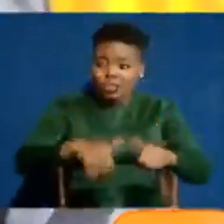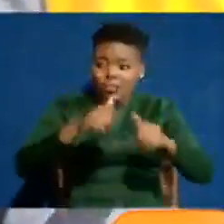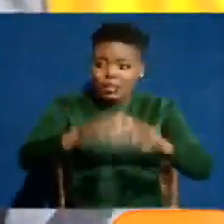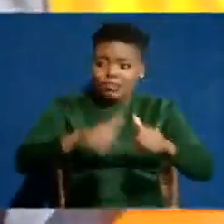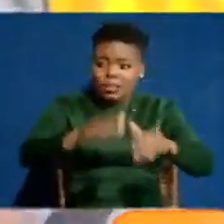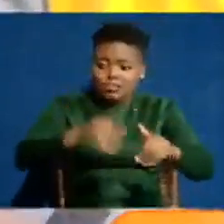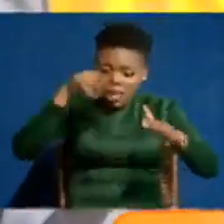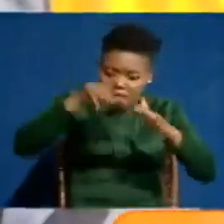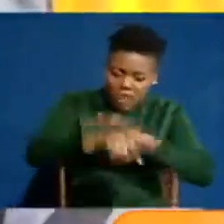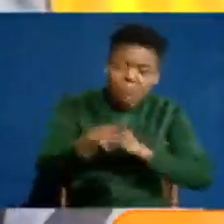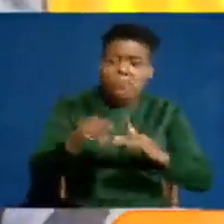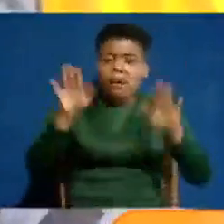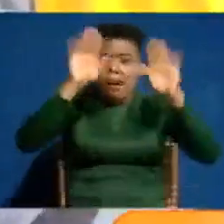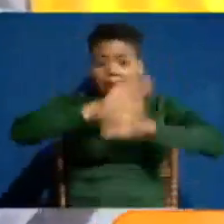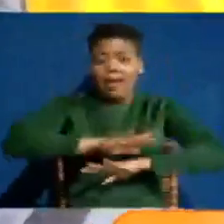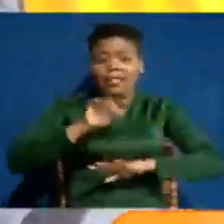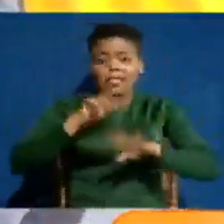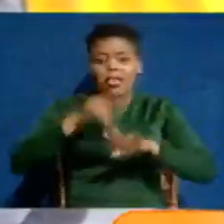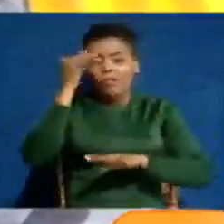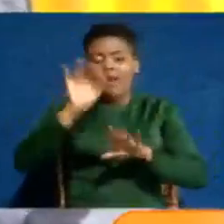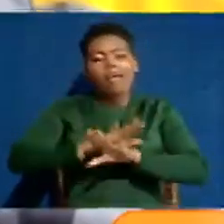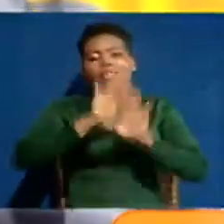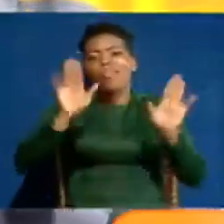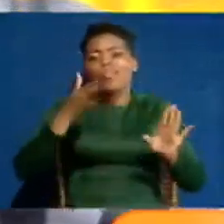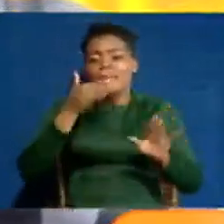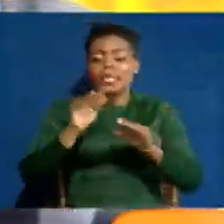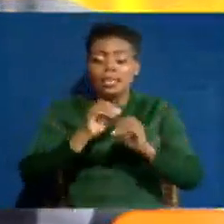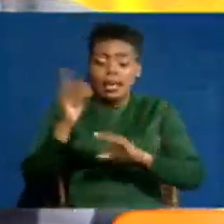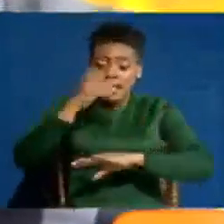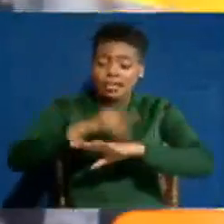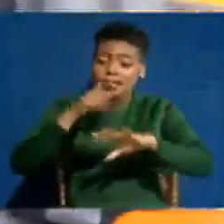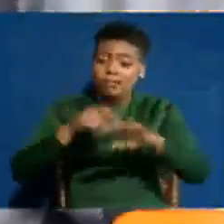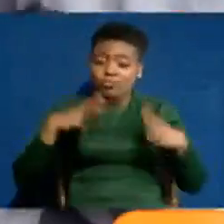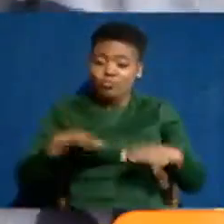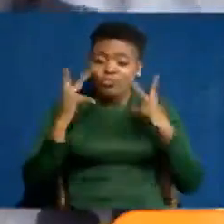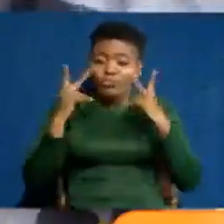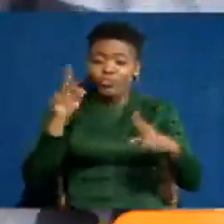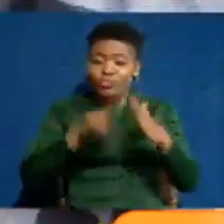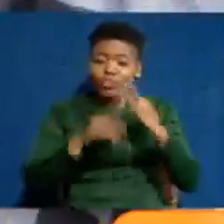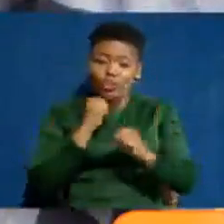life. Nawaambia nini mtu aone ile kazi anafanya.